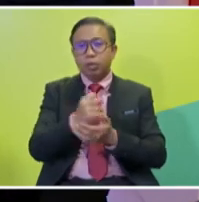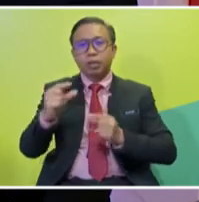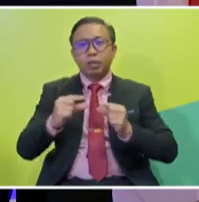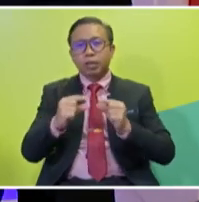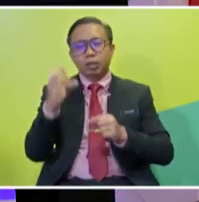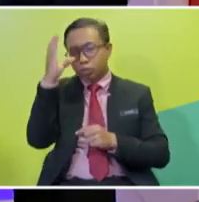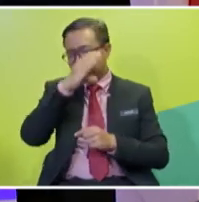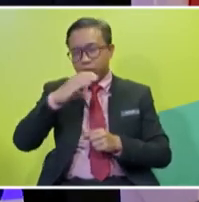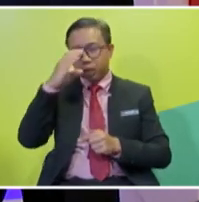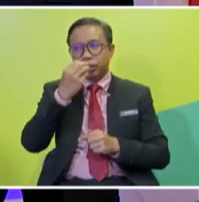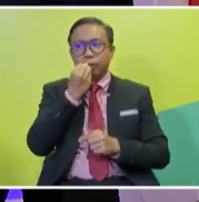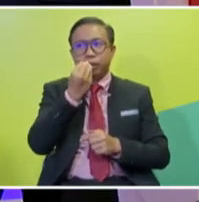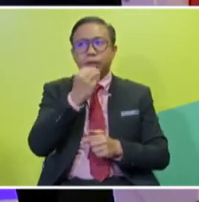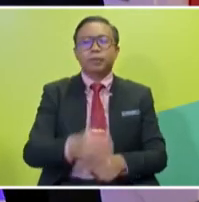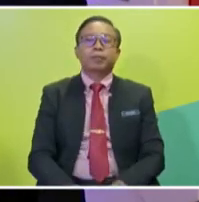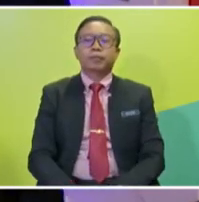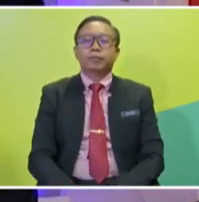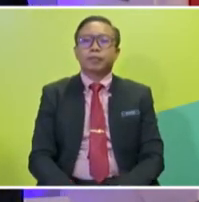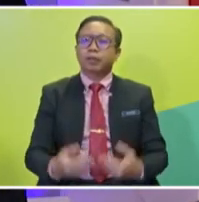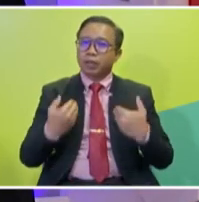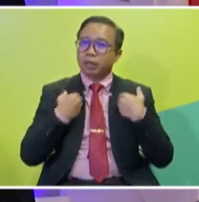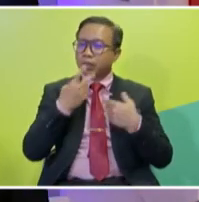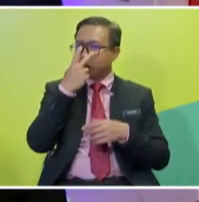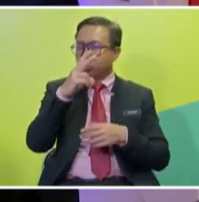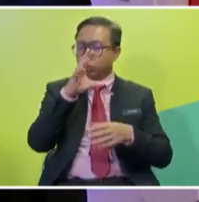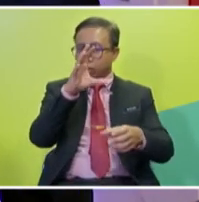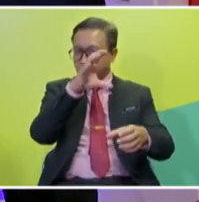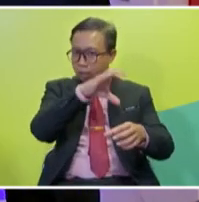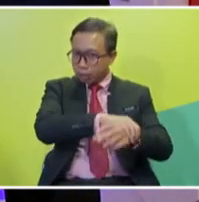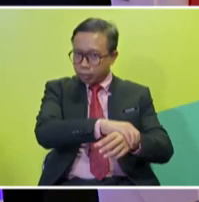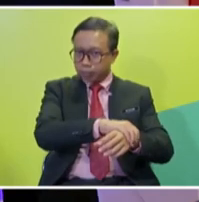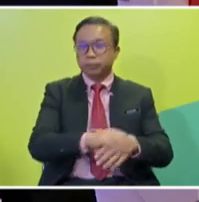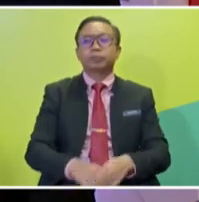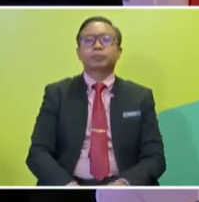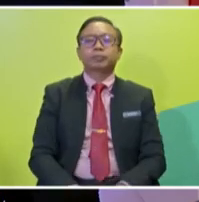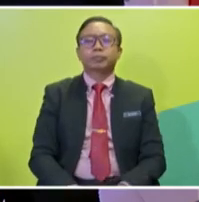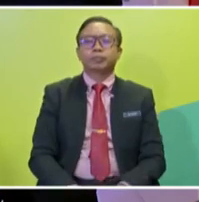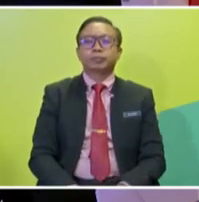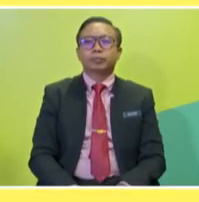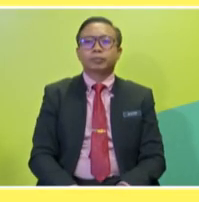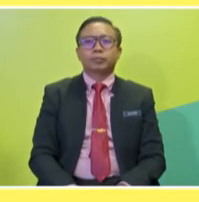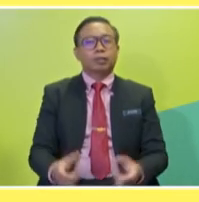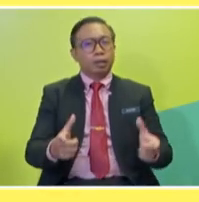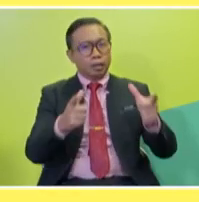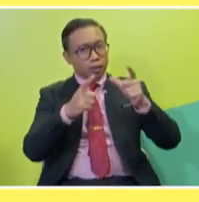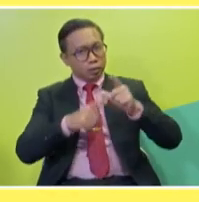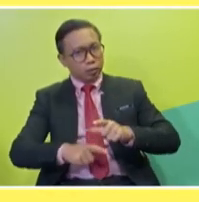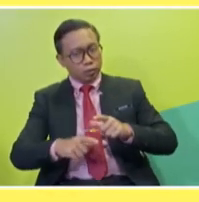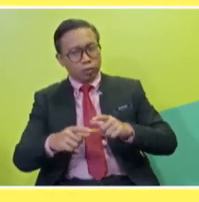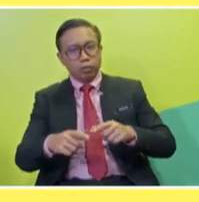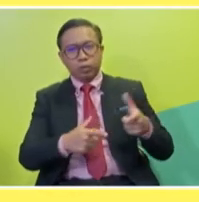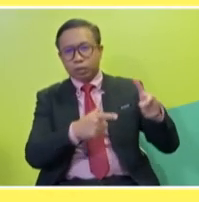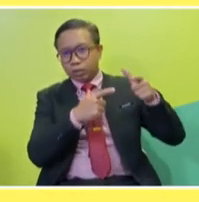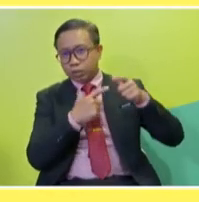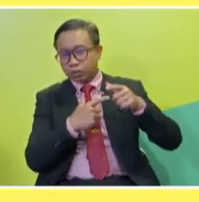bergerak untuk cari makanan tadi juga bergerak untuk menangkap mangsanya yang ketiga melindungi diri dan mempertahankan diri